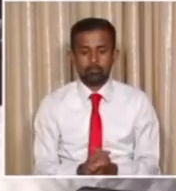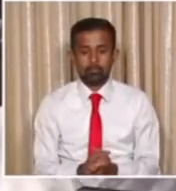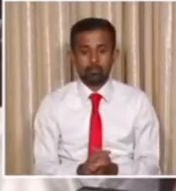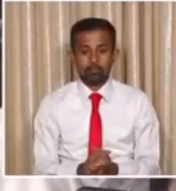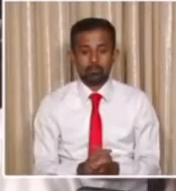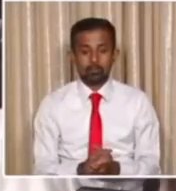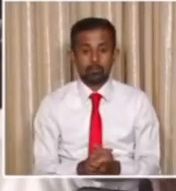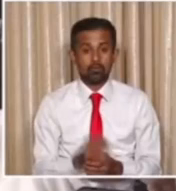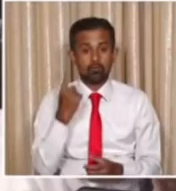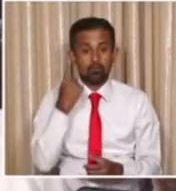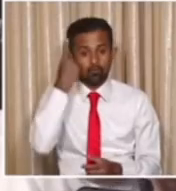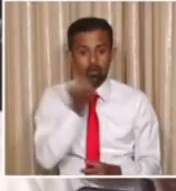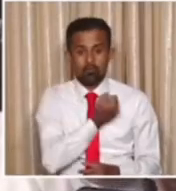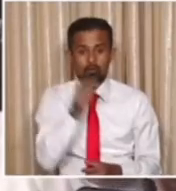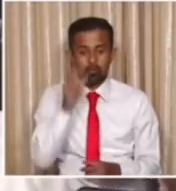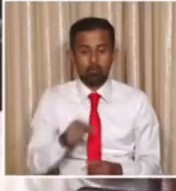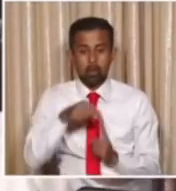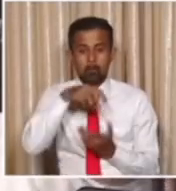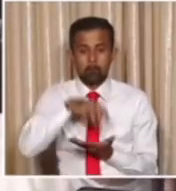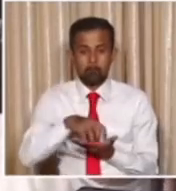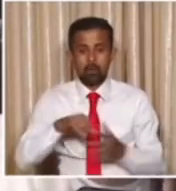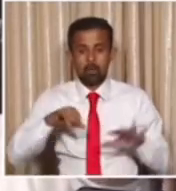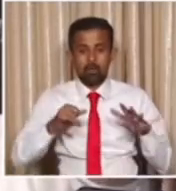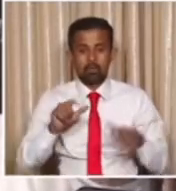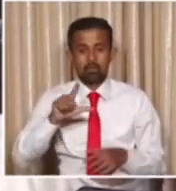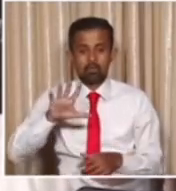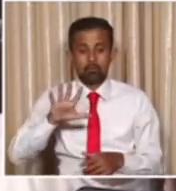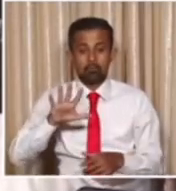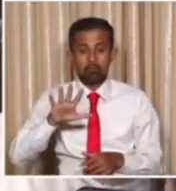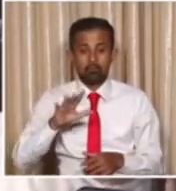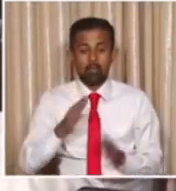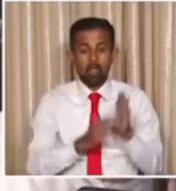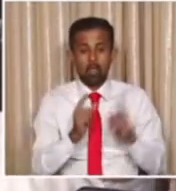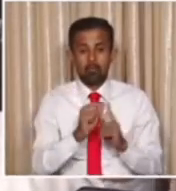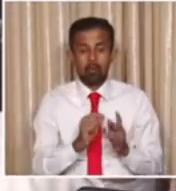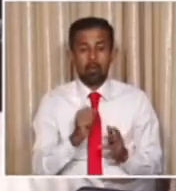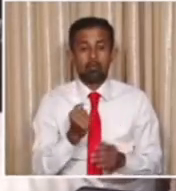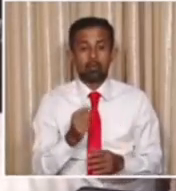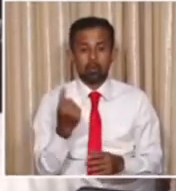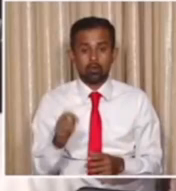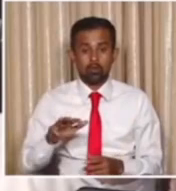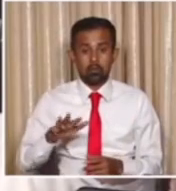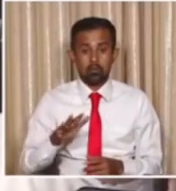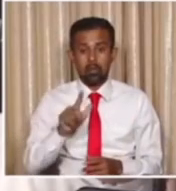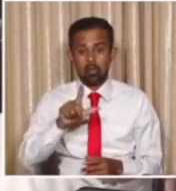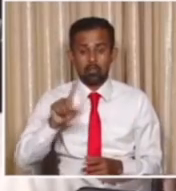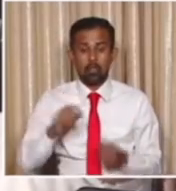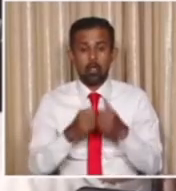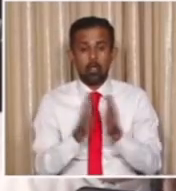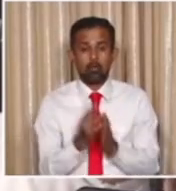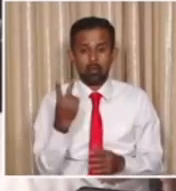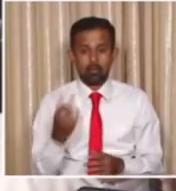වර්ගය විශේෂඥ වෛද්‍යවරුන් පළාත් රෝහල් වල 675යි, රේඛීය අමාත්‍යාංශයේ රෝහල් වල 1971යි, මුළු එකතුව